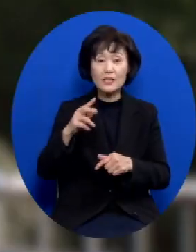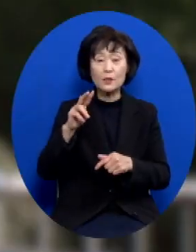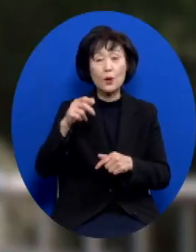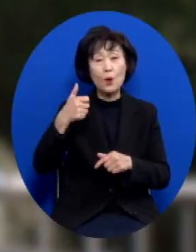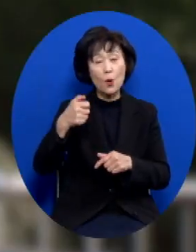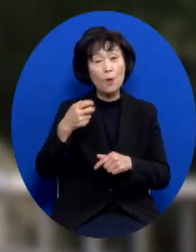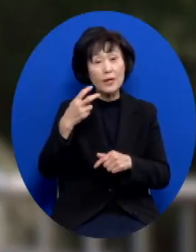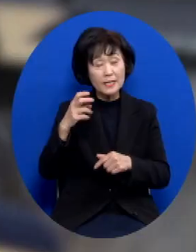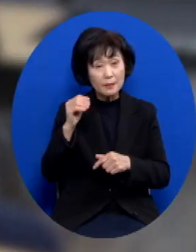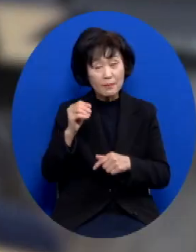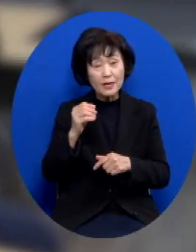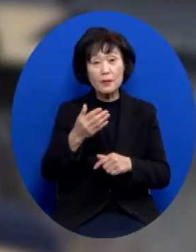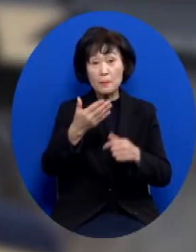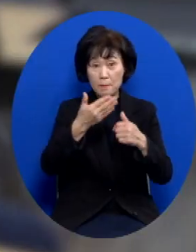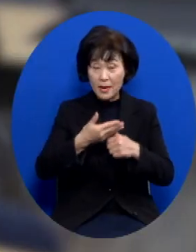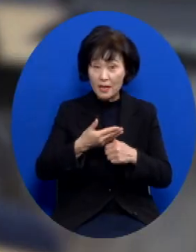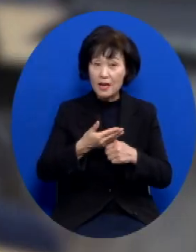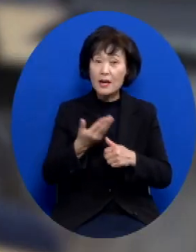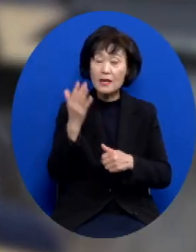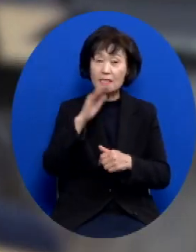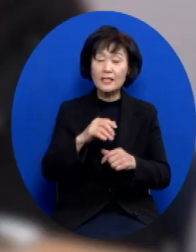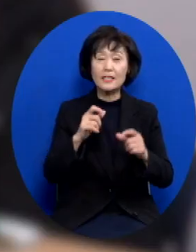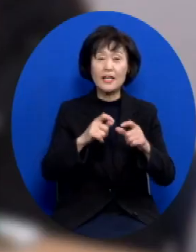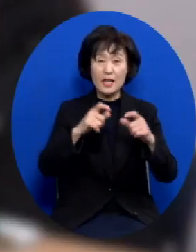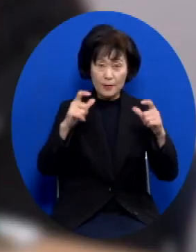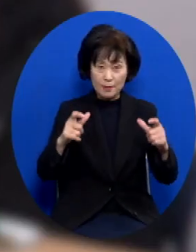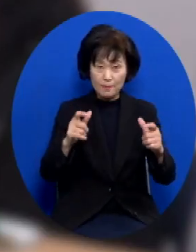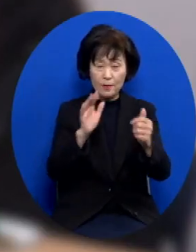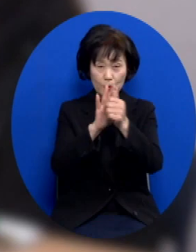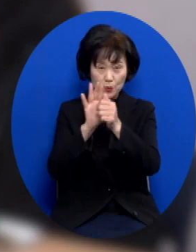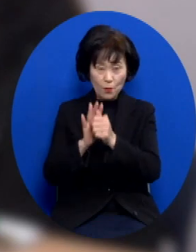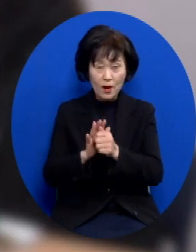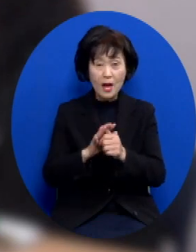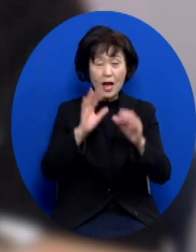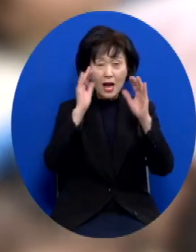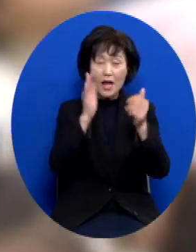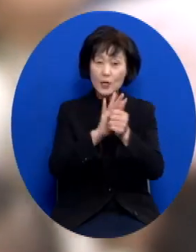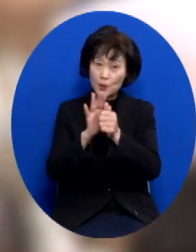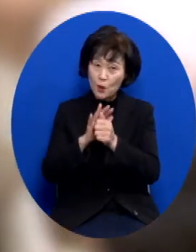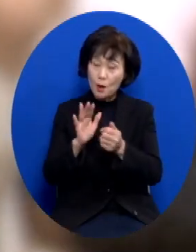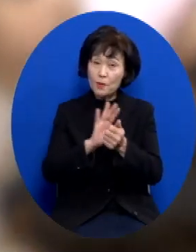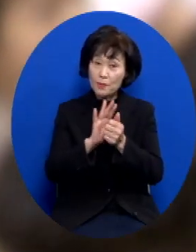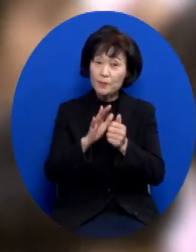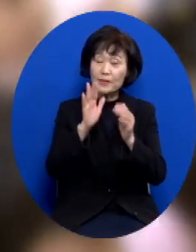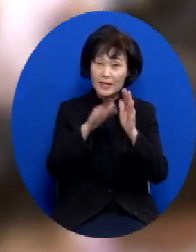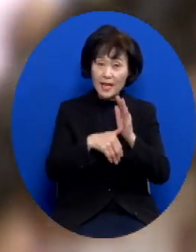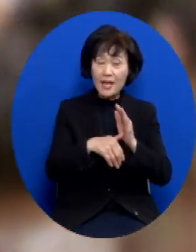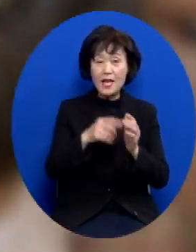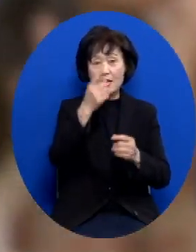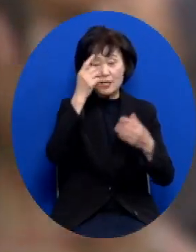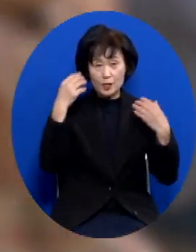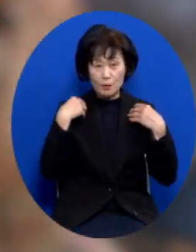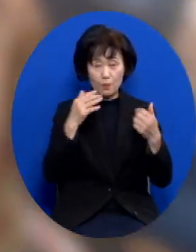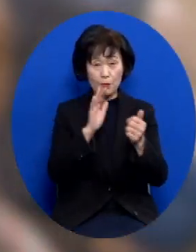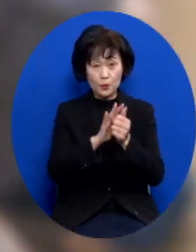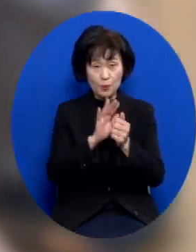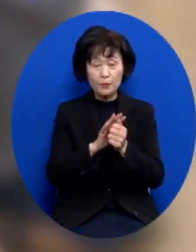있었는데 지원 대상을 넓힌 겁니다. 아이돌봄 서비스의 경우 정부 비용 지원